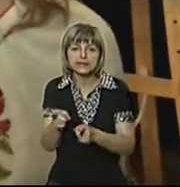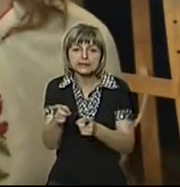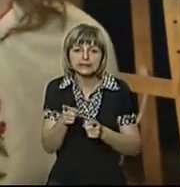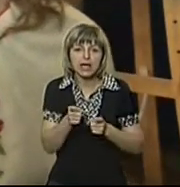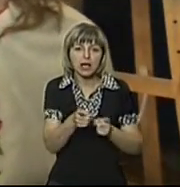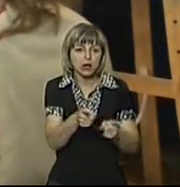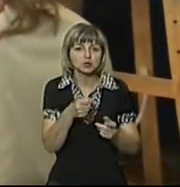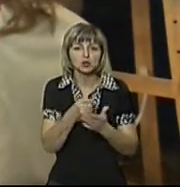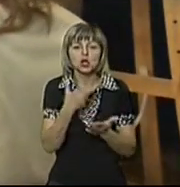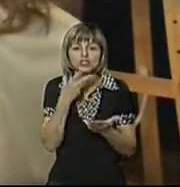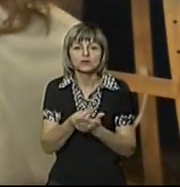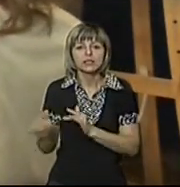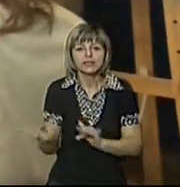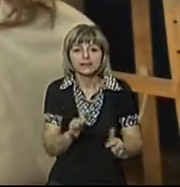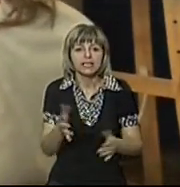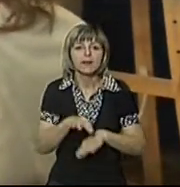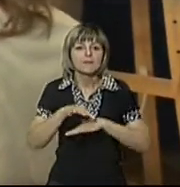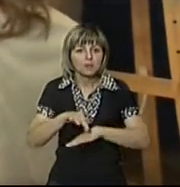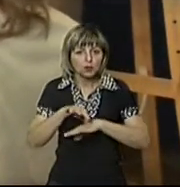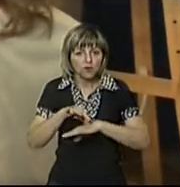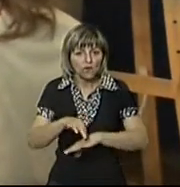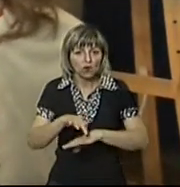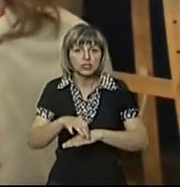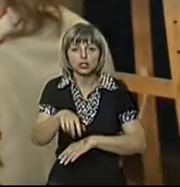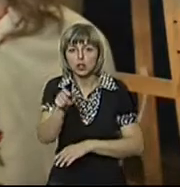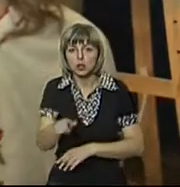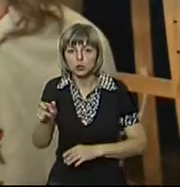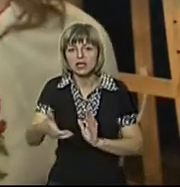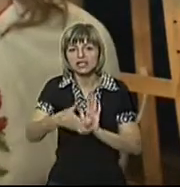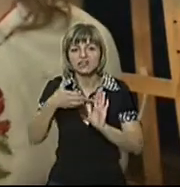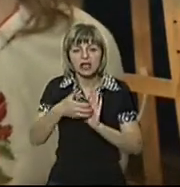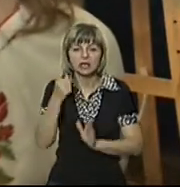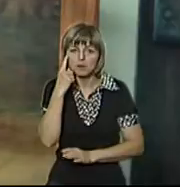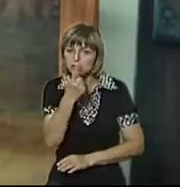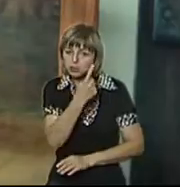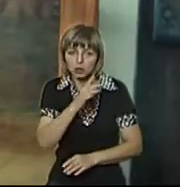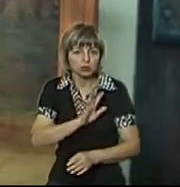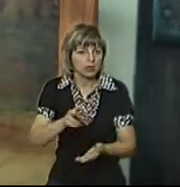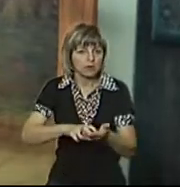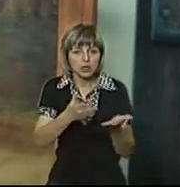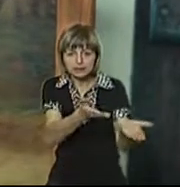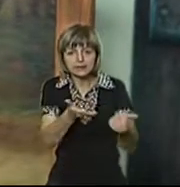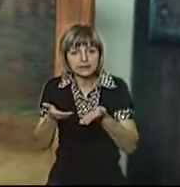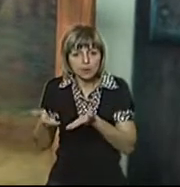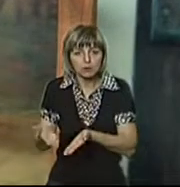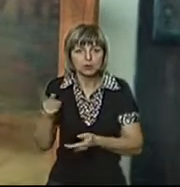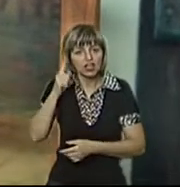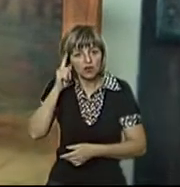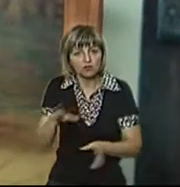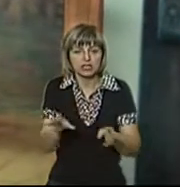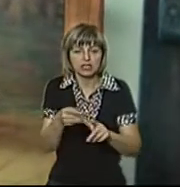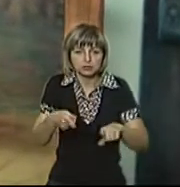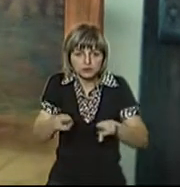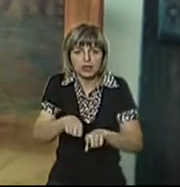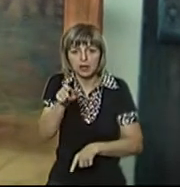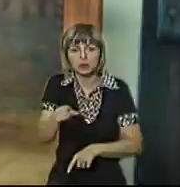до своїх заходів, які вони проводять, саме людей з вадами зору, не боялися їх запрошувати і вміли з ними